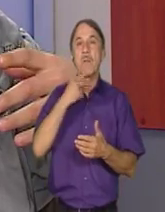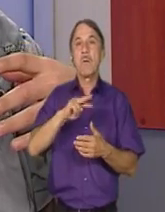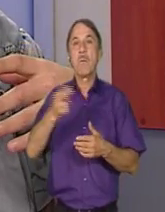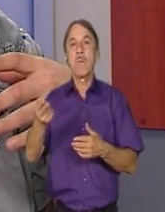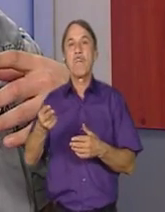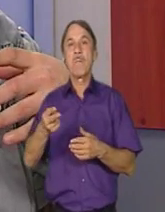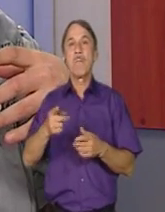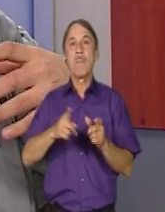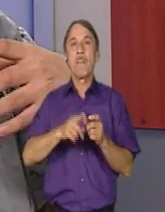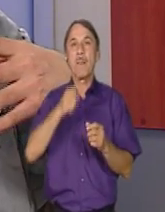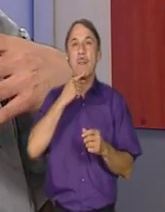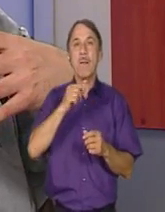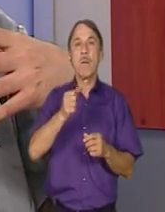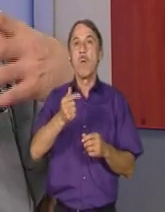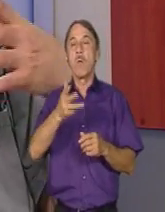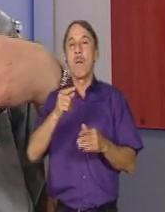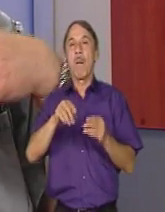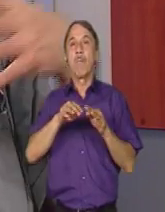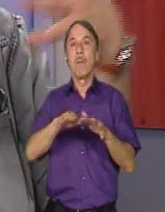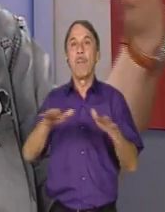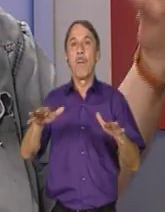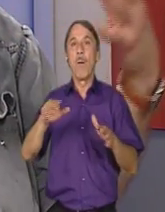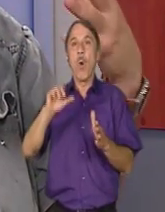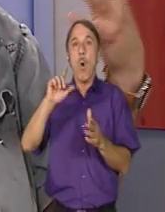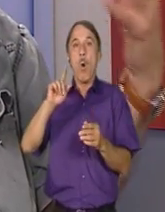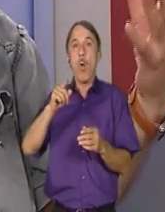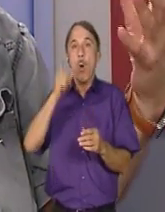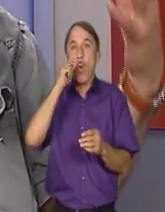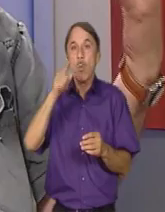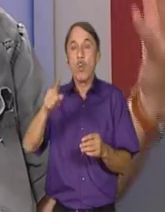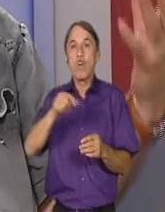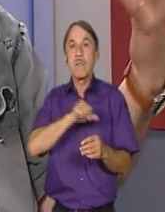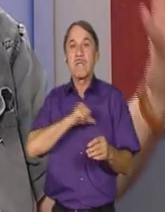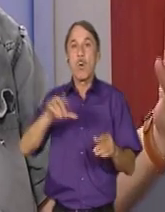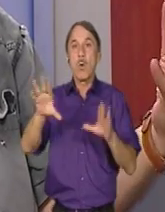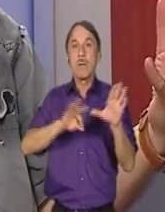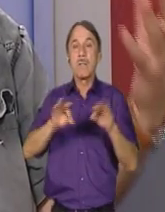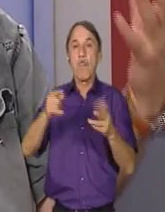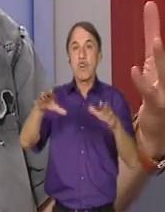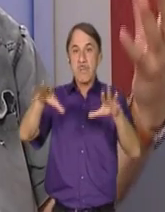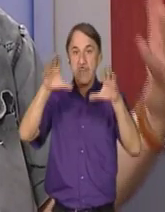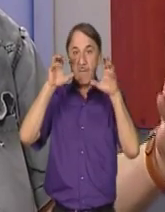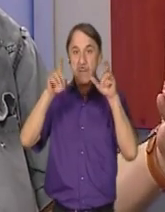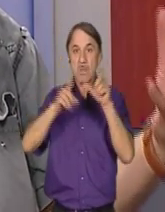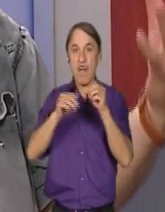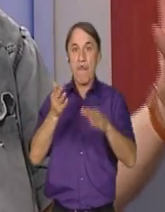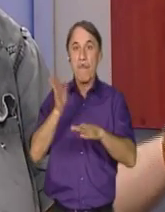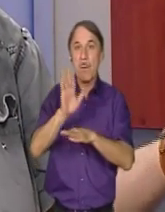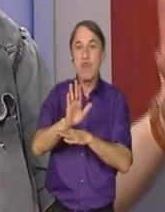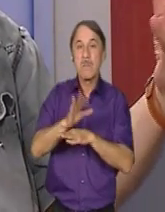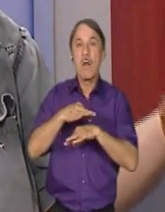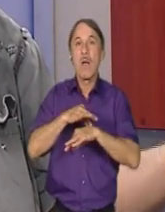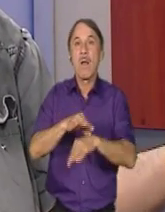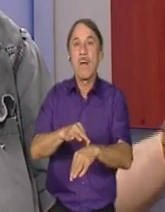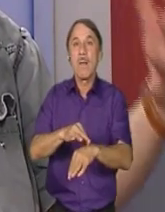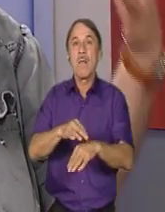Pa neko tamo iz onog dela gde se prodaje povrće počne. I odjednom ljudi u samoposluzi postaju svesni da